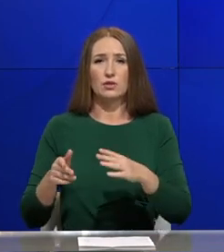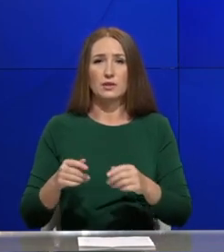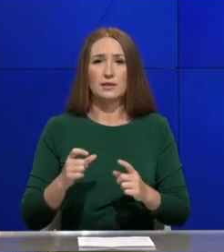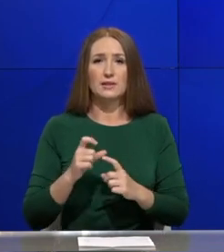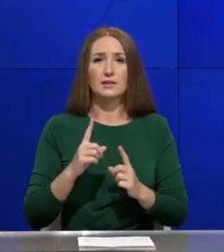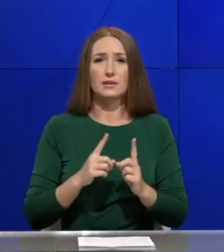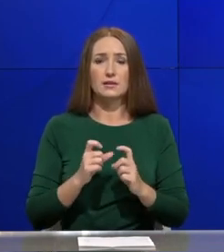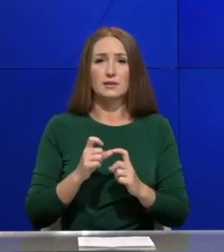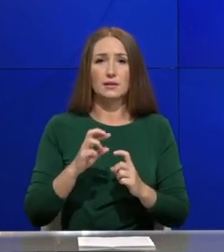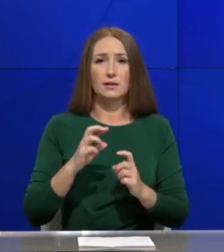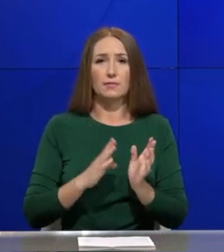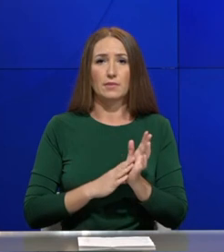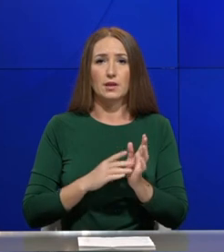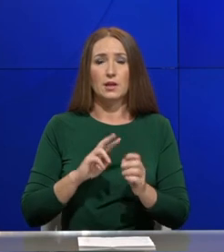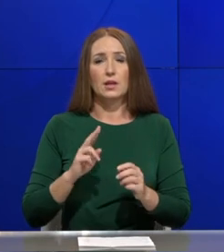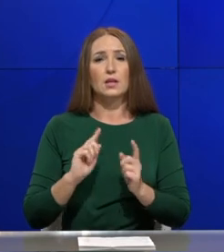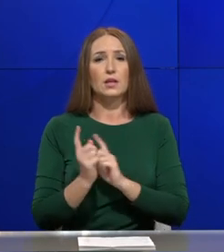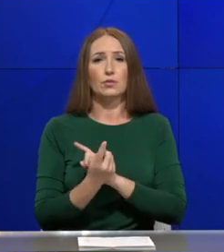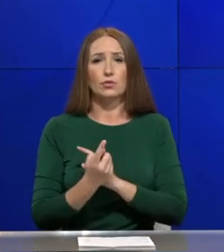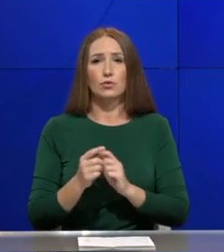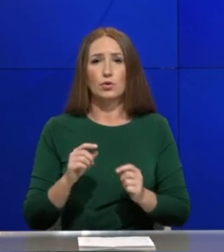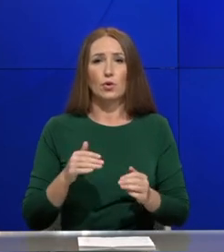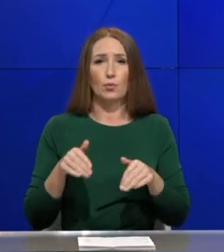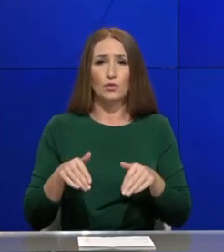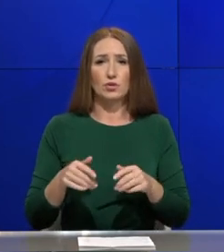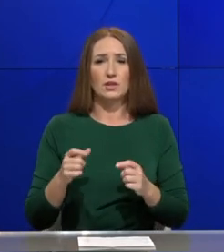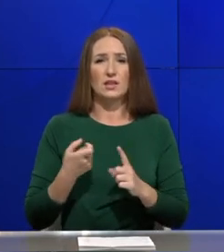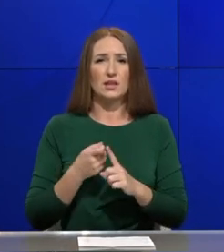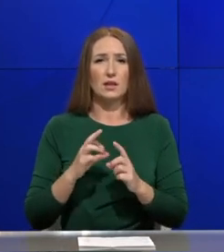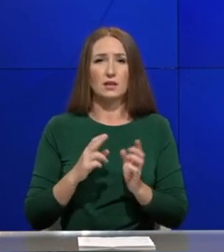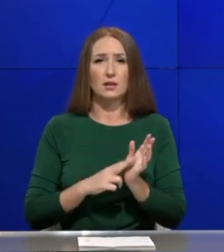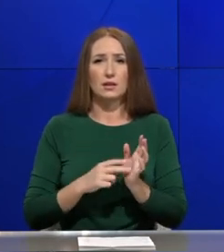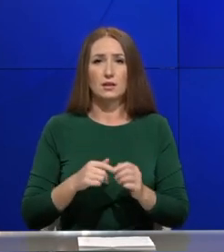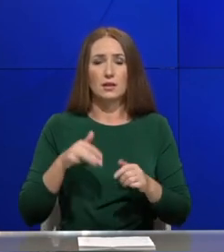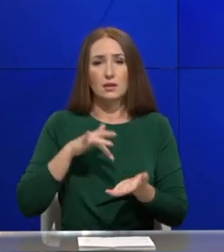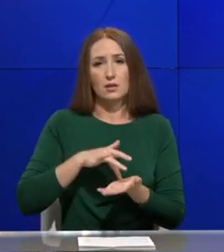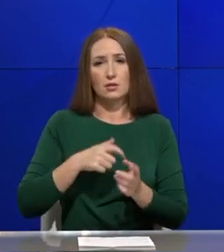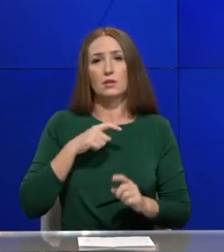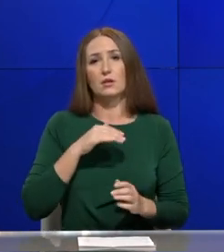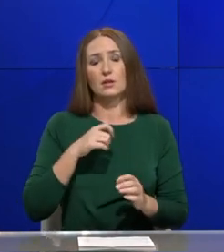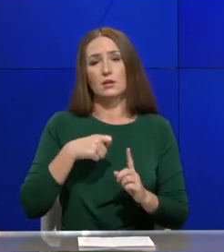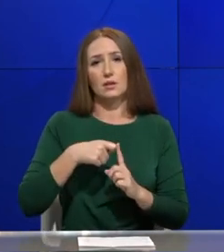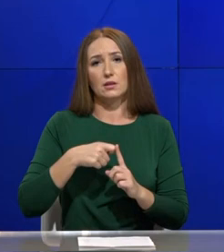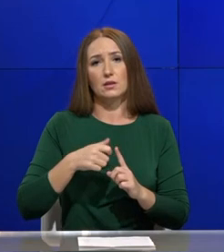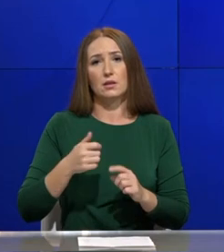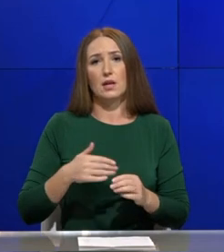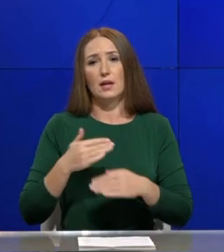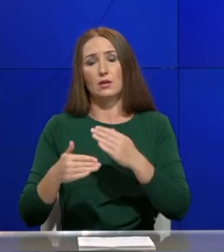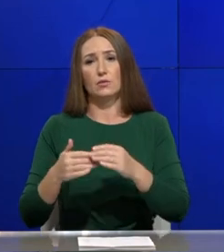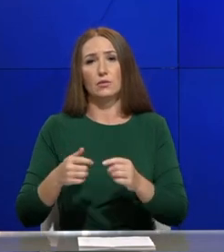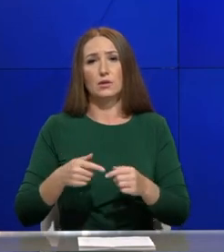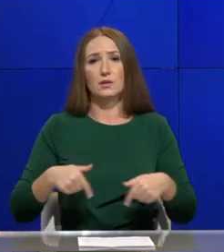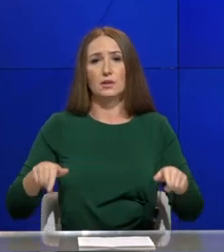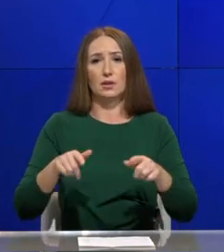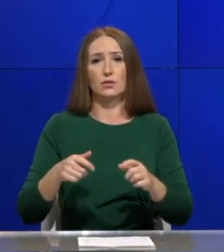toga rekonstrukciju postojeće kanalizacije u centru Kalesije i etapnu izgradnju kanalizacije na cijelom